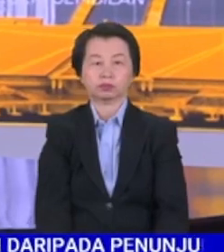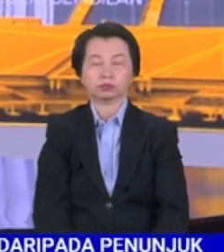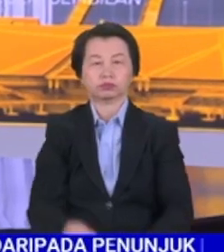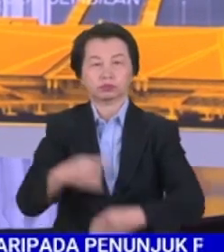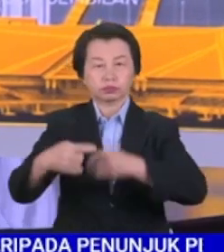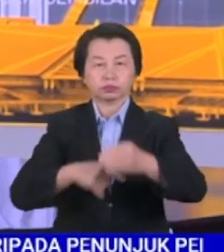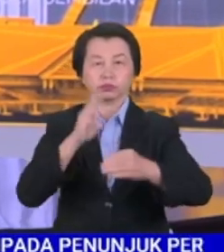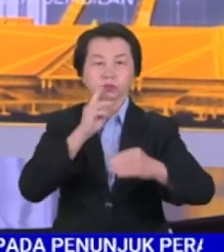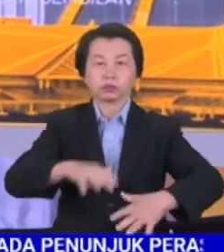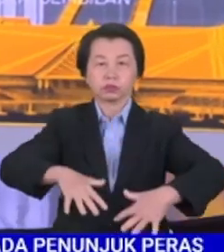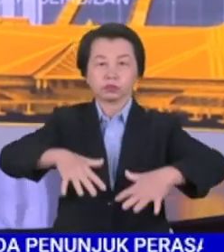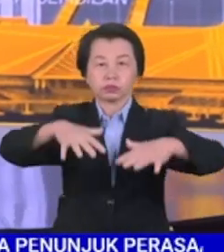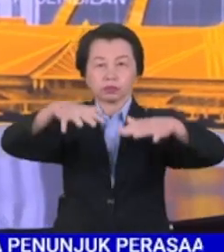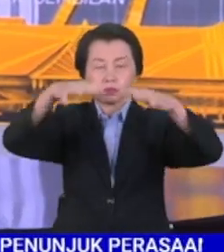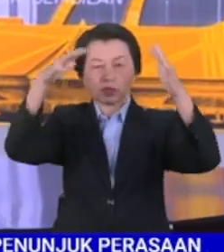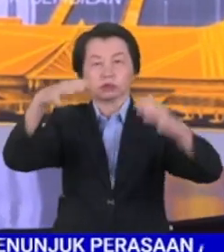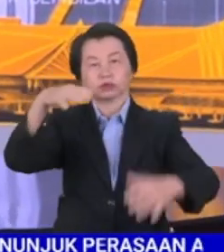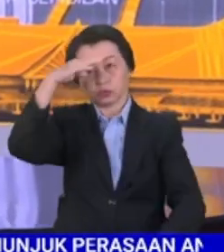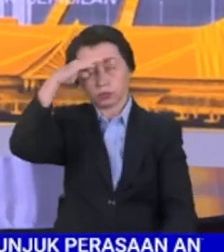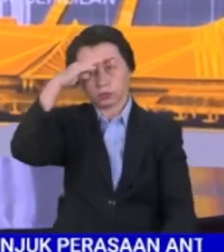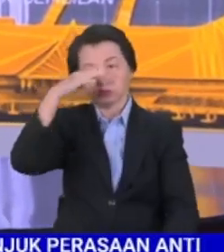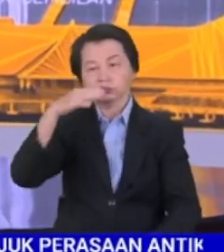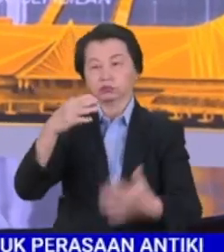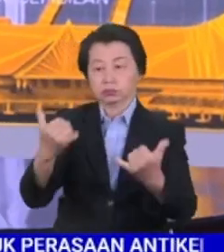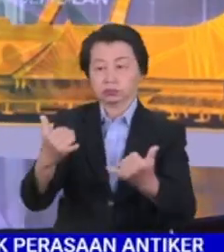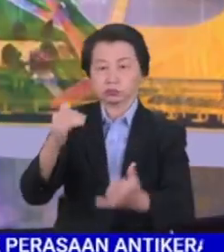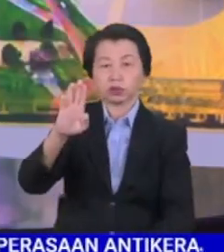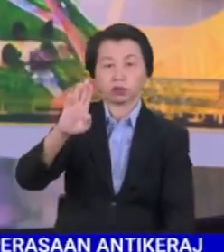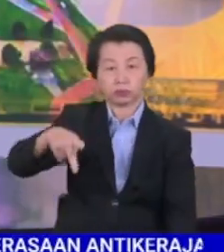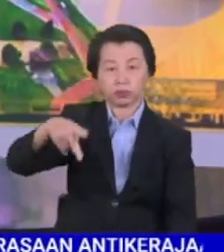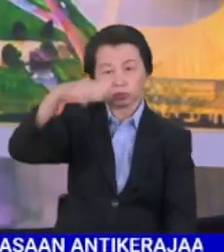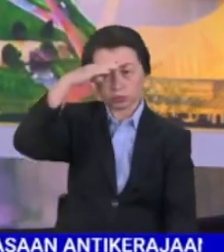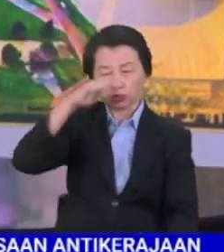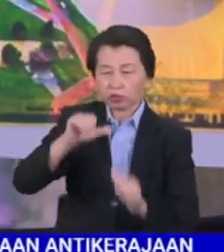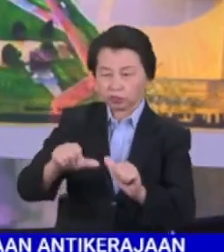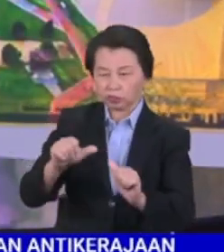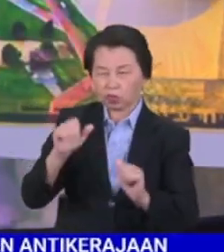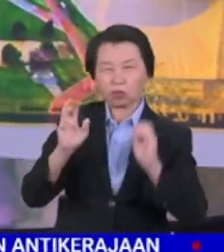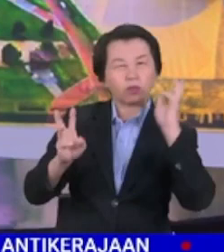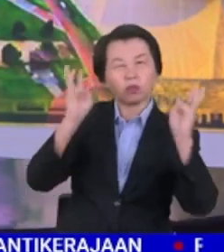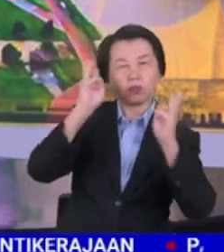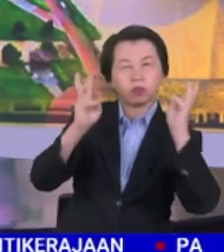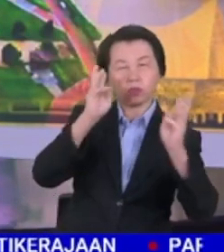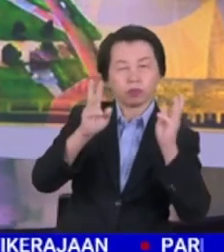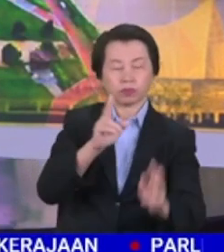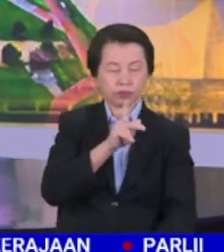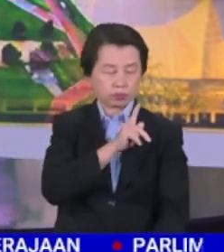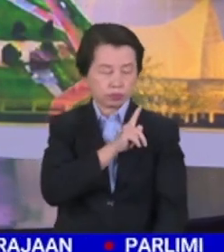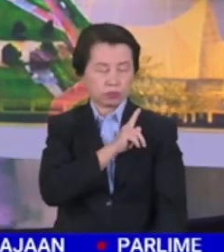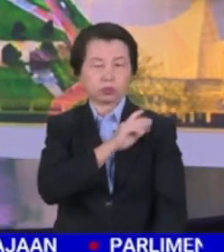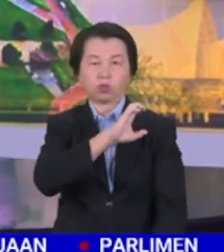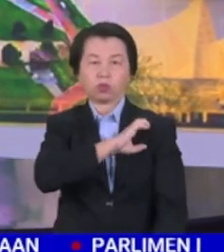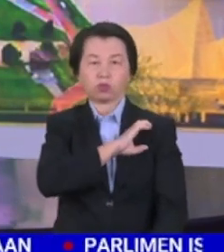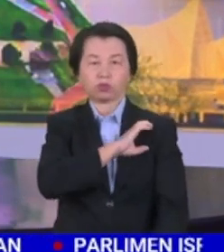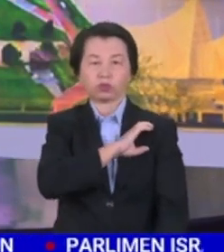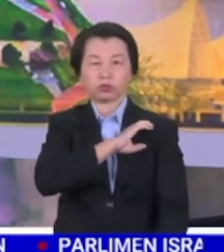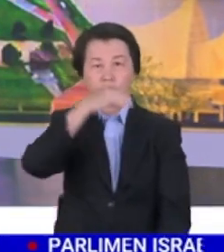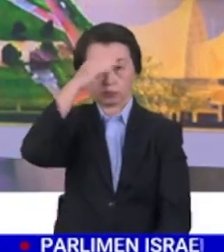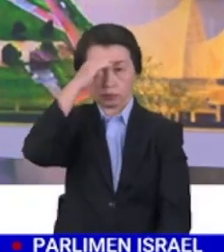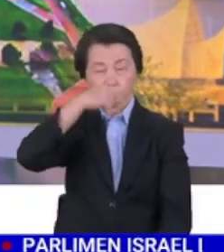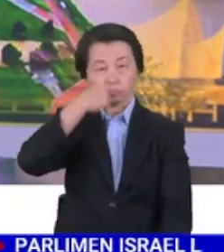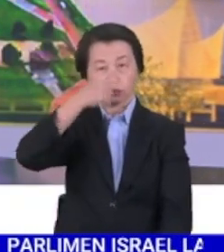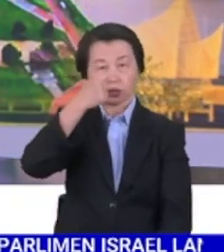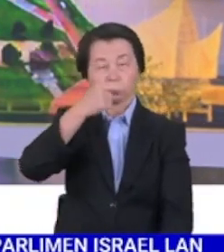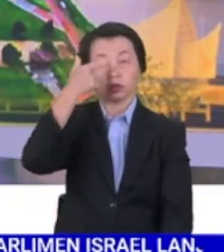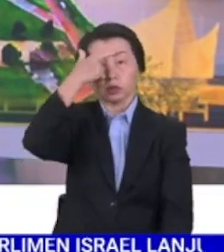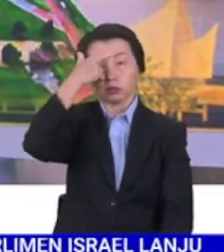Perkembangan banjir di Johor, situasi banjir di Batu Pahat masih membimbangkan. Ketua Polis Datuk Kamaruzaman Mahmud berkata